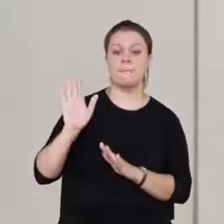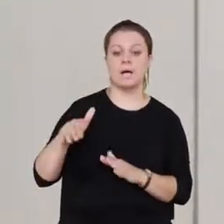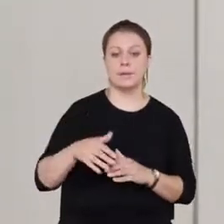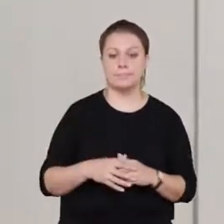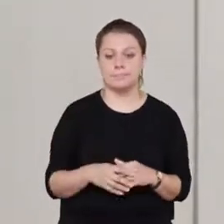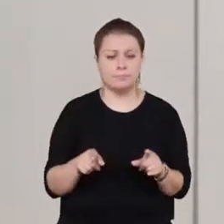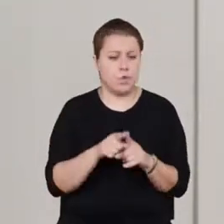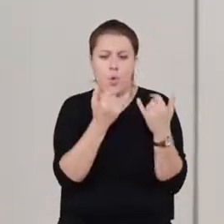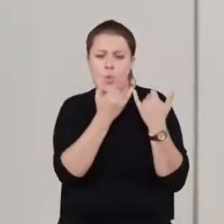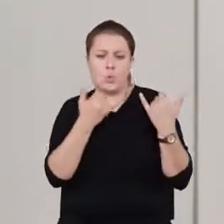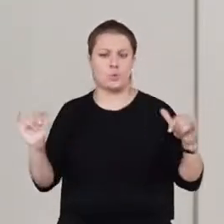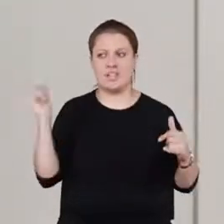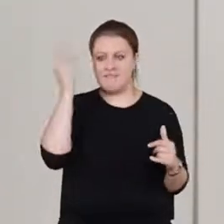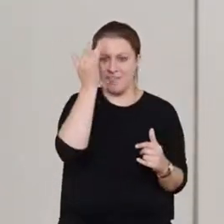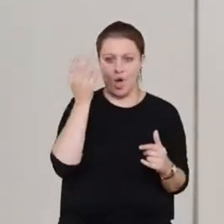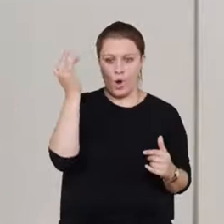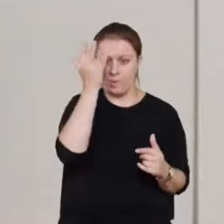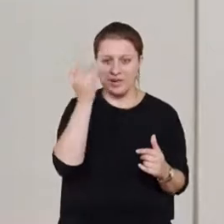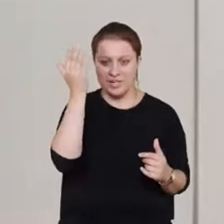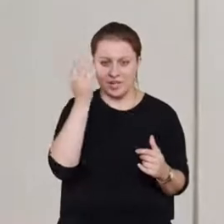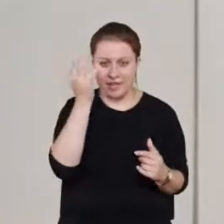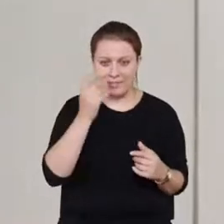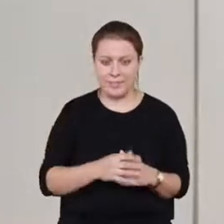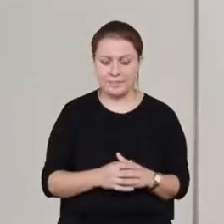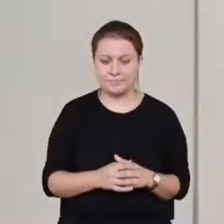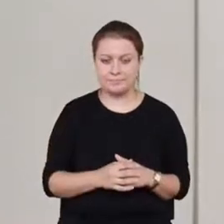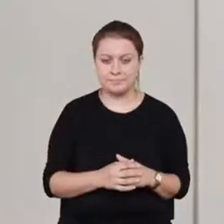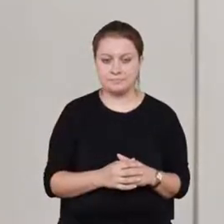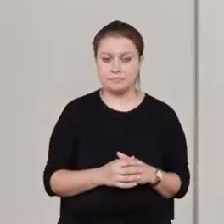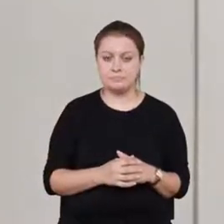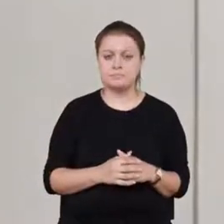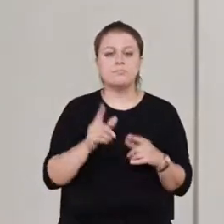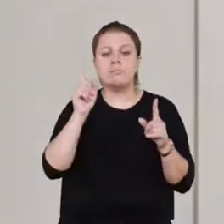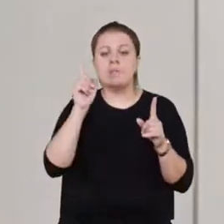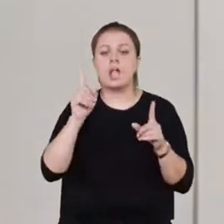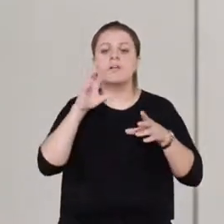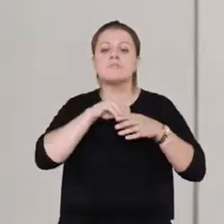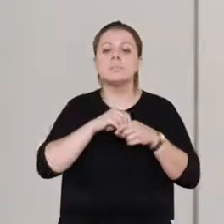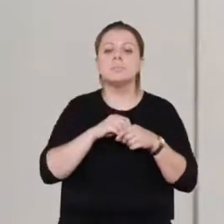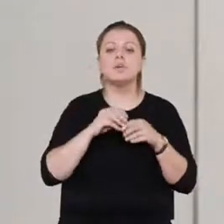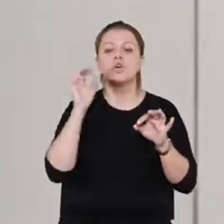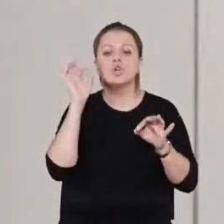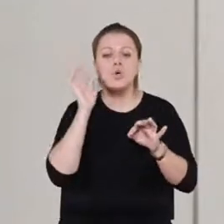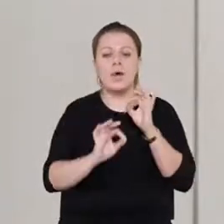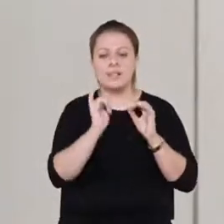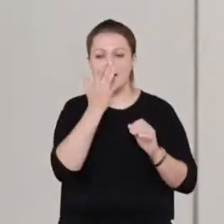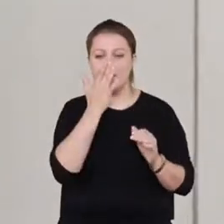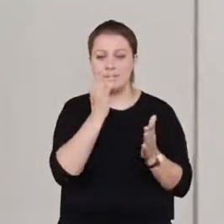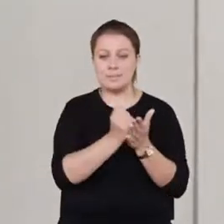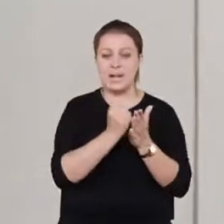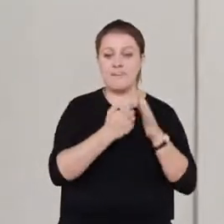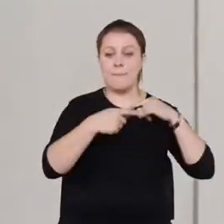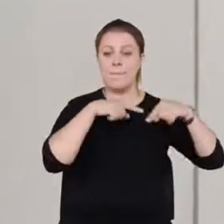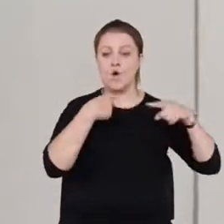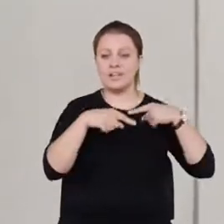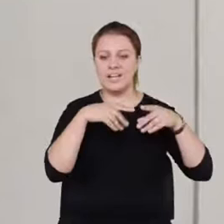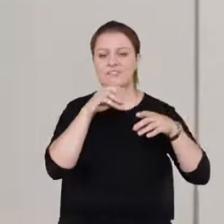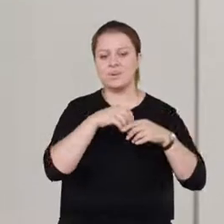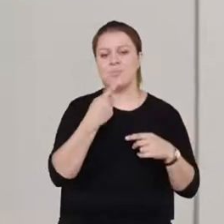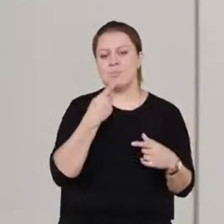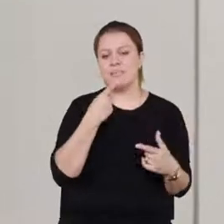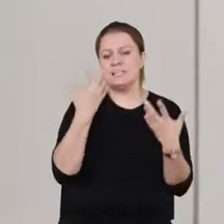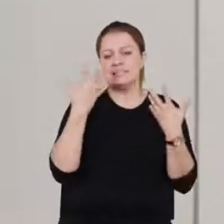wyobrażać. A na poziomie oczywiście, powiedziałbym, konstrukcji politycznej, no to jest mowa o